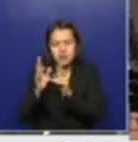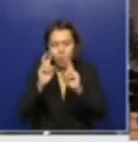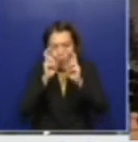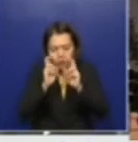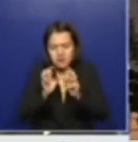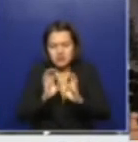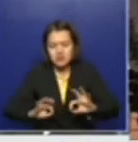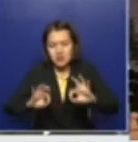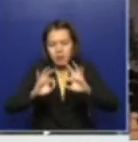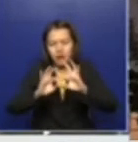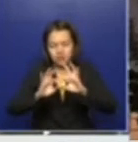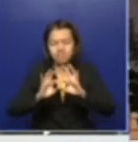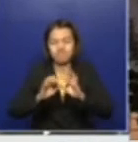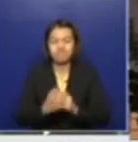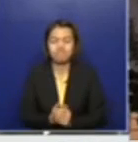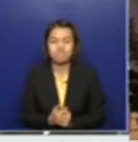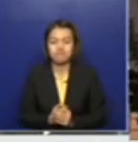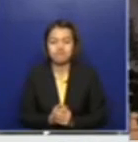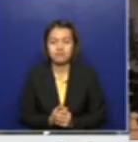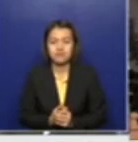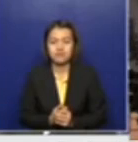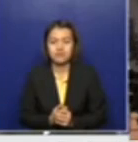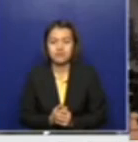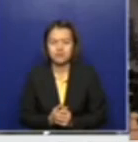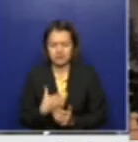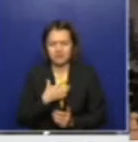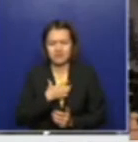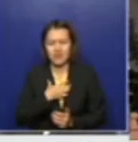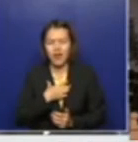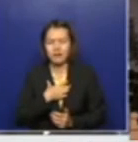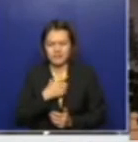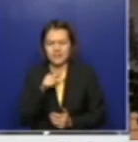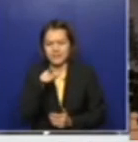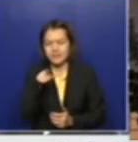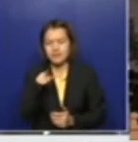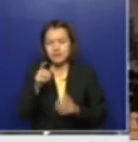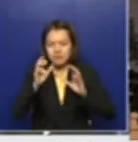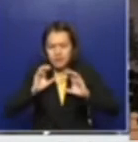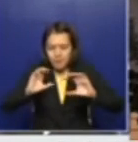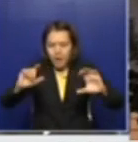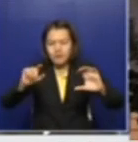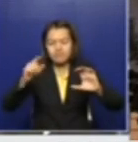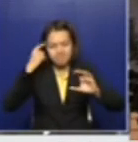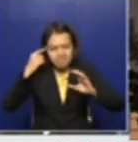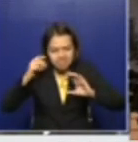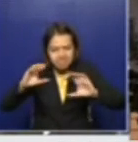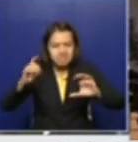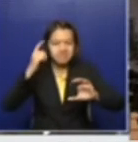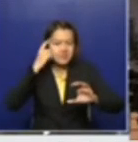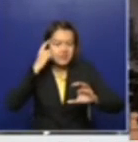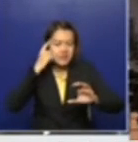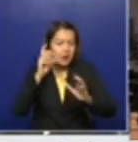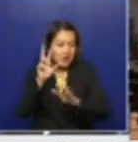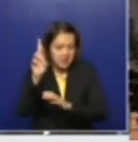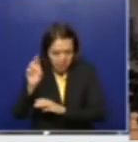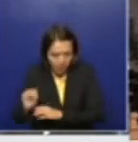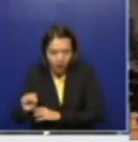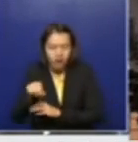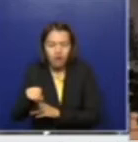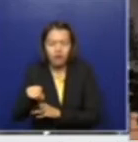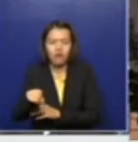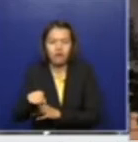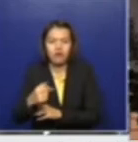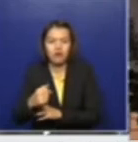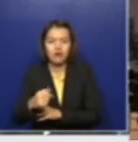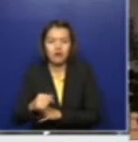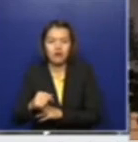เช่นรับหนุนเช่นนี้นะครับเขาถึงอยากกดดันให้รัฐบาลรัฐสภามี